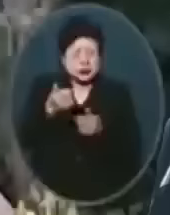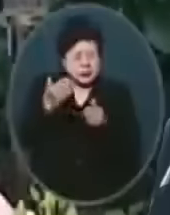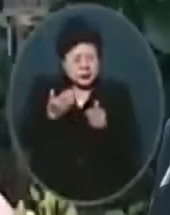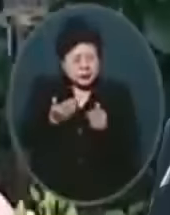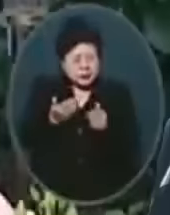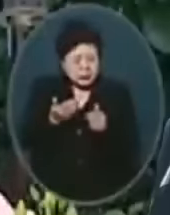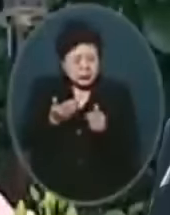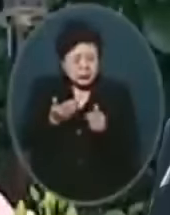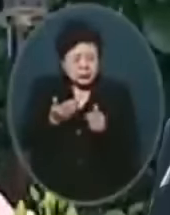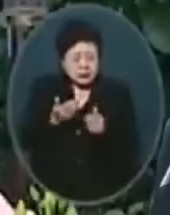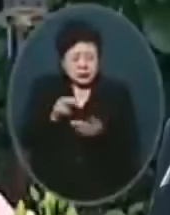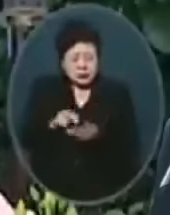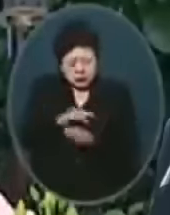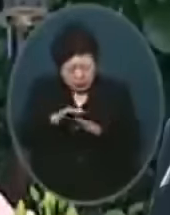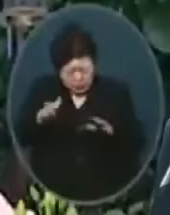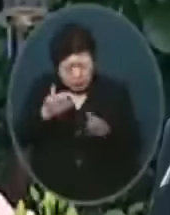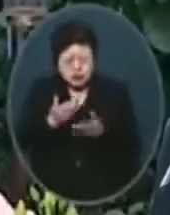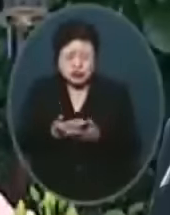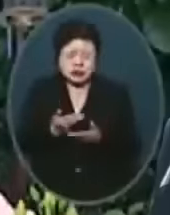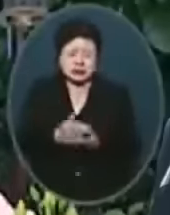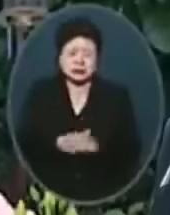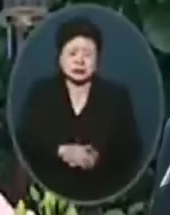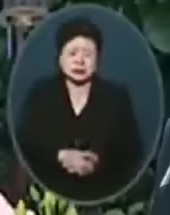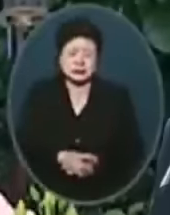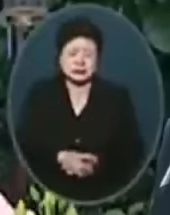주님께서 문제를 다 해결해 주시옵시고